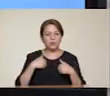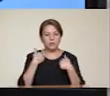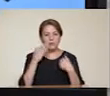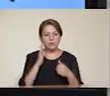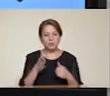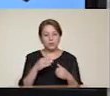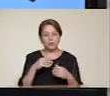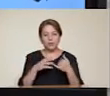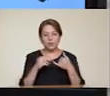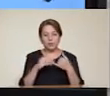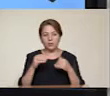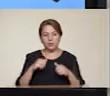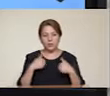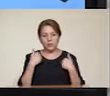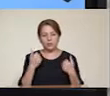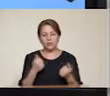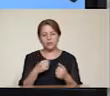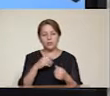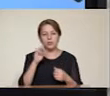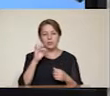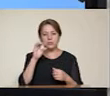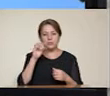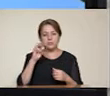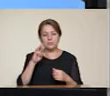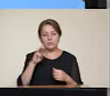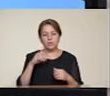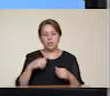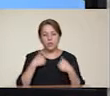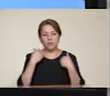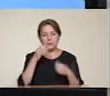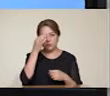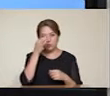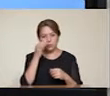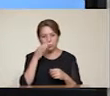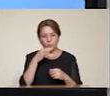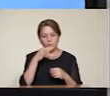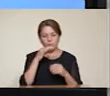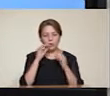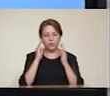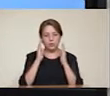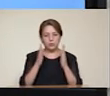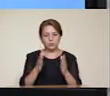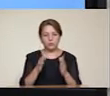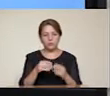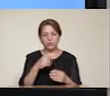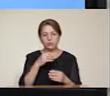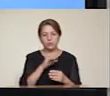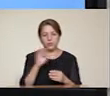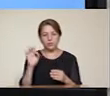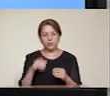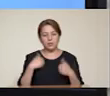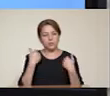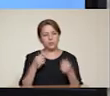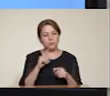jismning yerda harakatlanayotgani, jismning harakati to'g'ri chiziqli harakatmi, aylanma harakatmi, tezlanuvchan